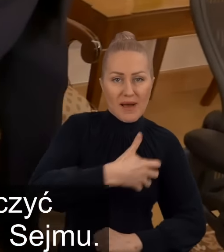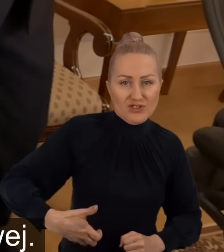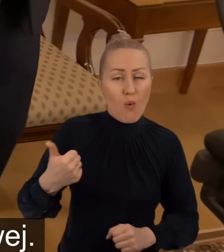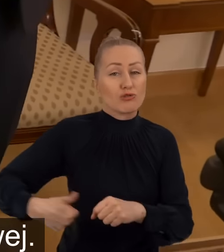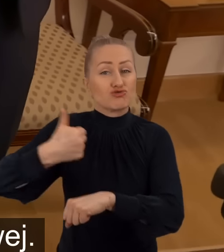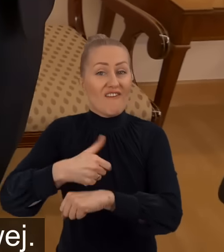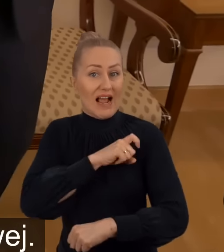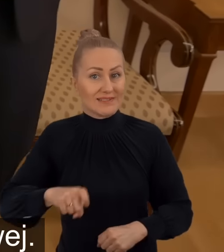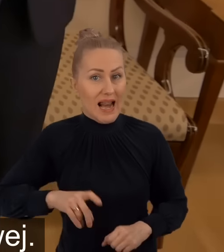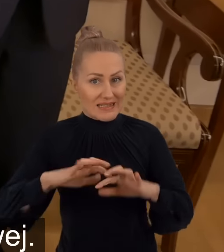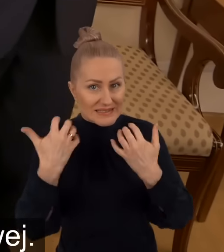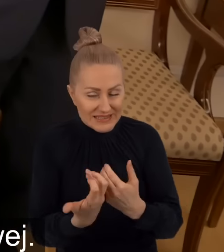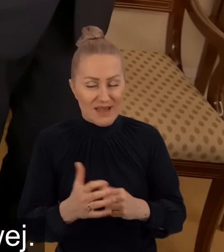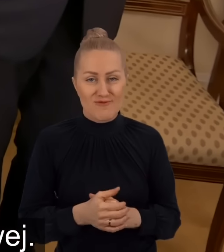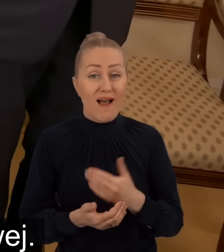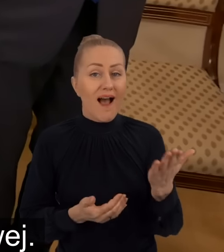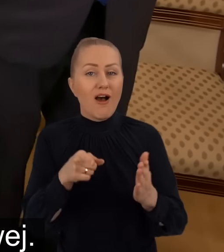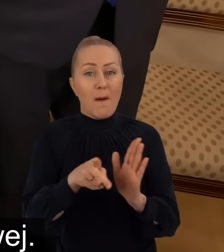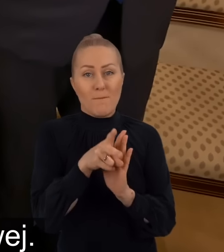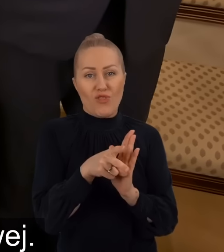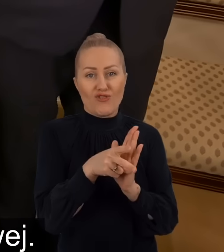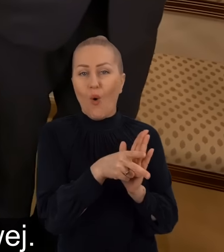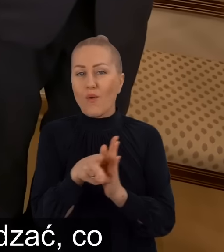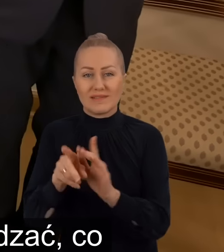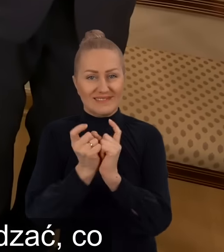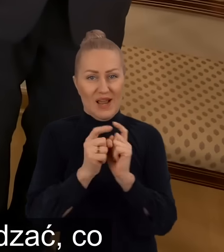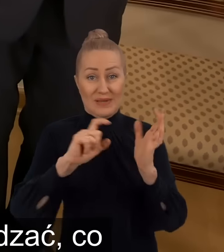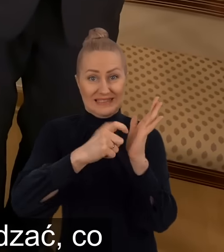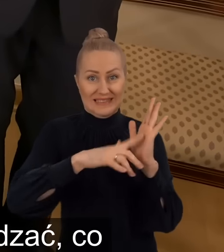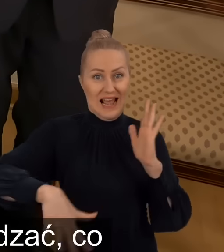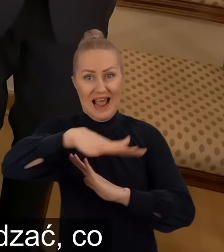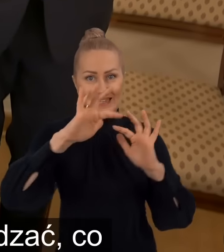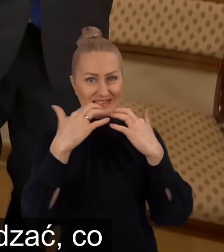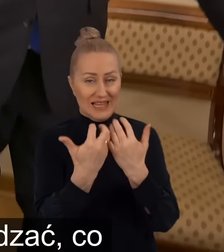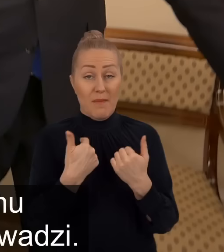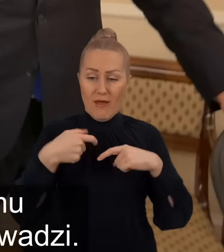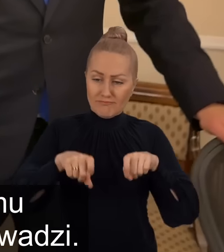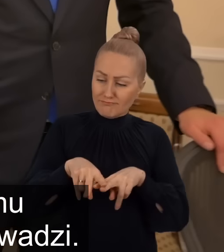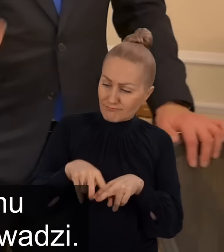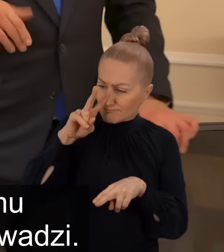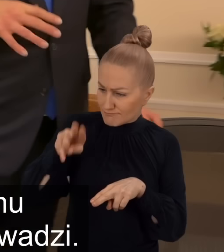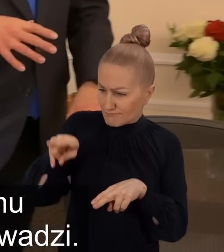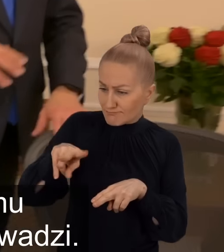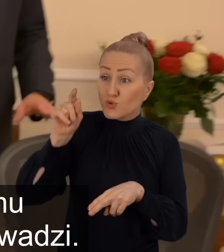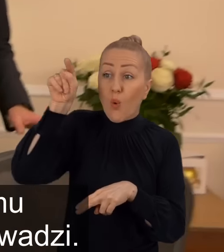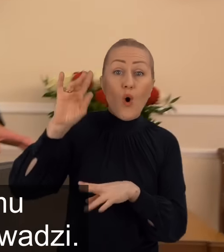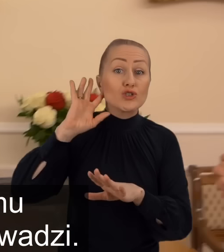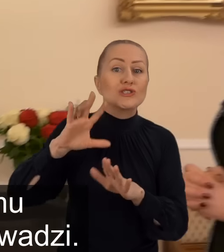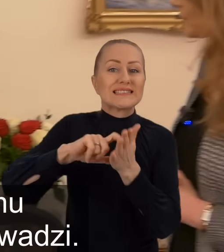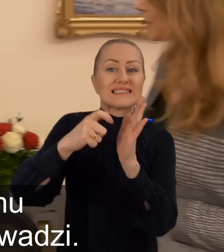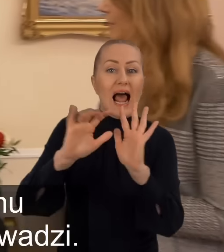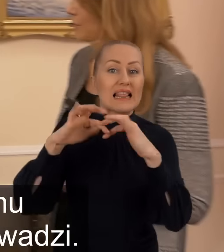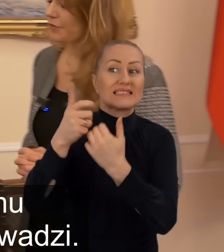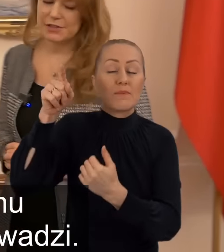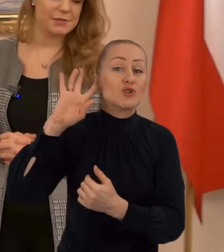Sejmu, a to jest monitoring sali sejmowej. Można, siedząc tu przy biurku, sprawdzać, co dzieje się na sali, jeżeli samemu obrad się w tym